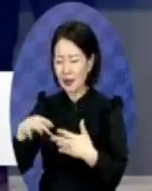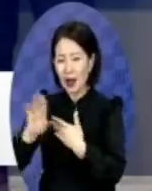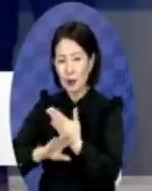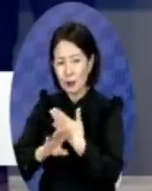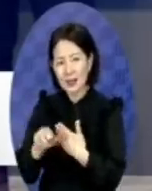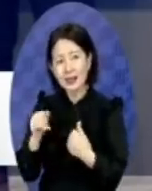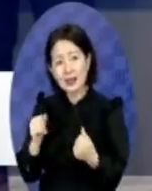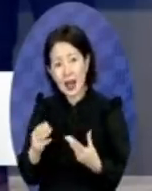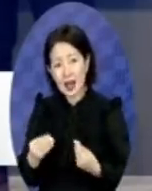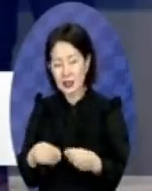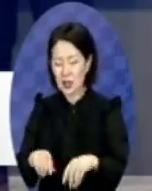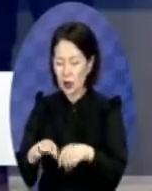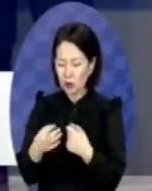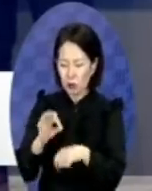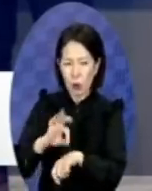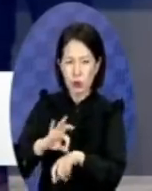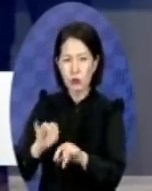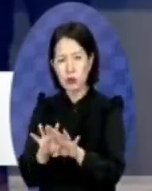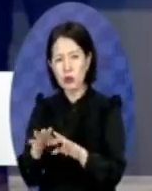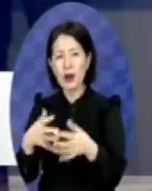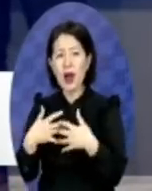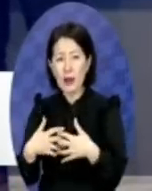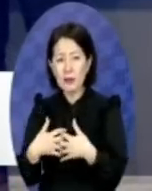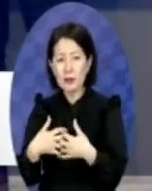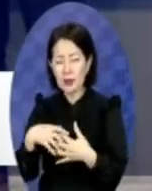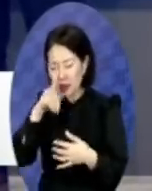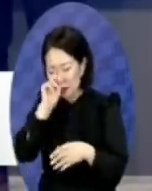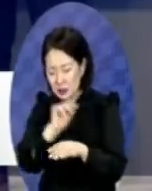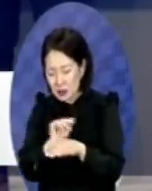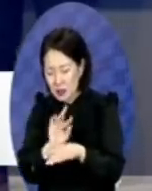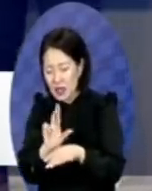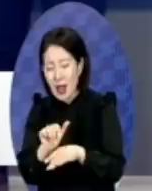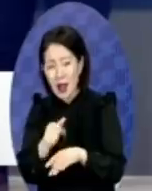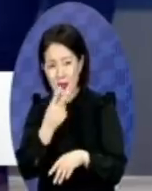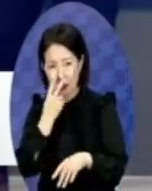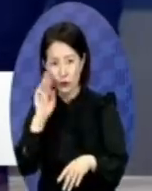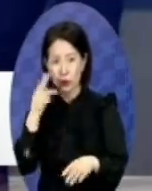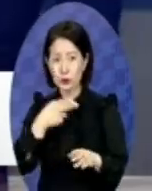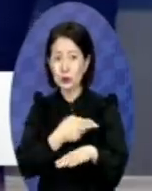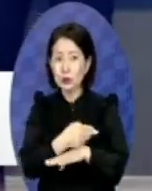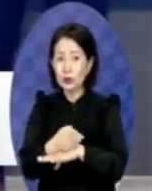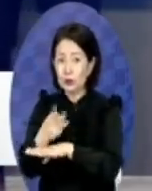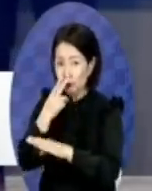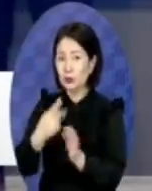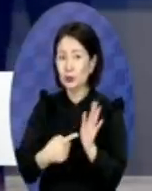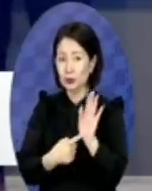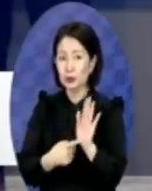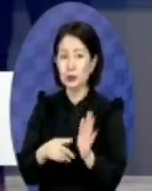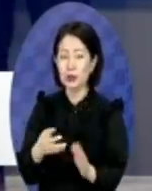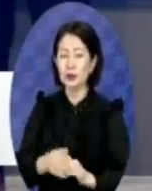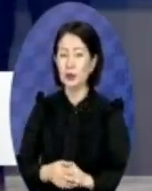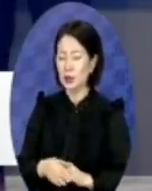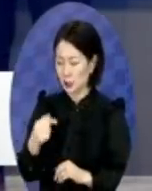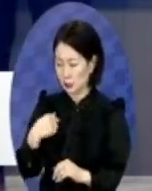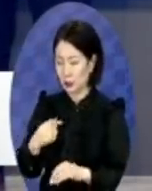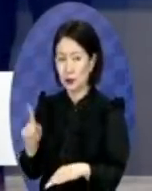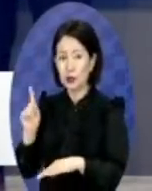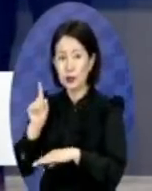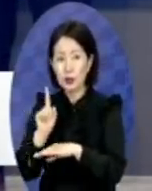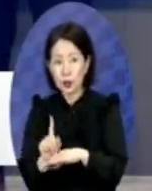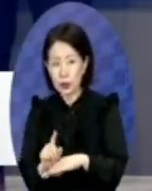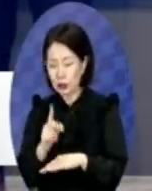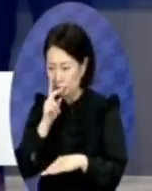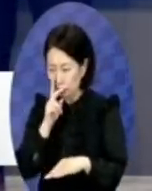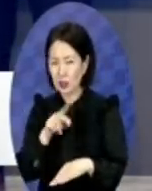хамгаалдгийг бэрцсэн амьтдыг хэрхэн одоо эмчч өрдгийг гэдэг нь тодруулсан одоо дүрсэн дээр бол ер нь харагдах ба. Тэгэхээр бидний очих үед бол яг